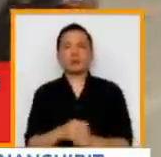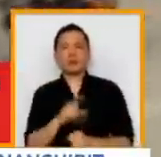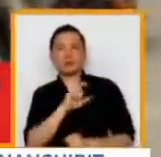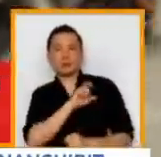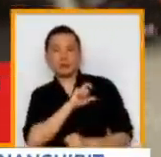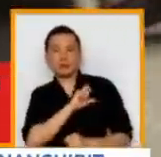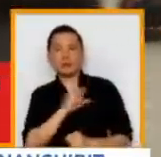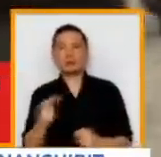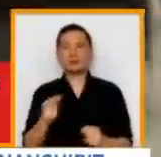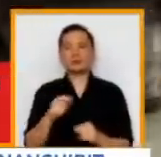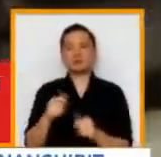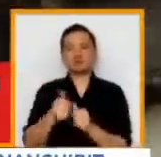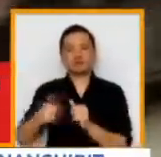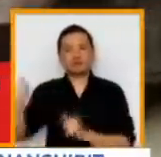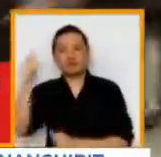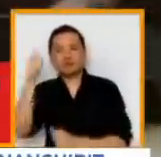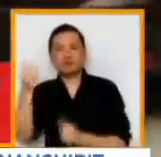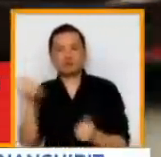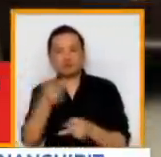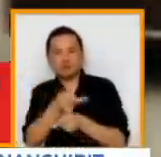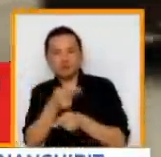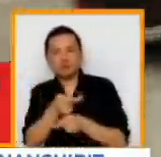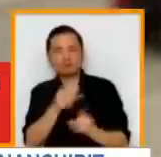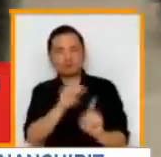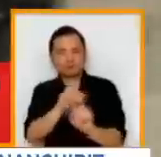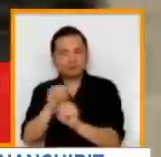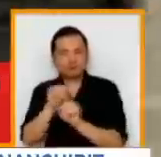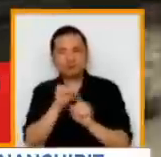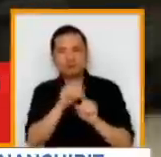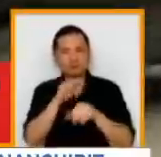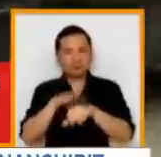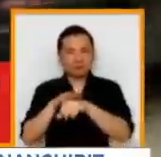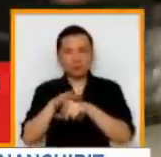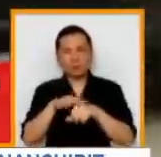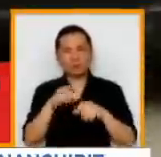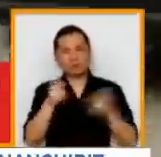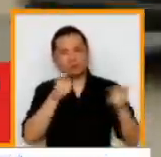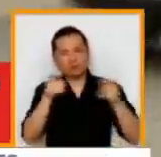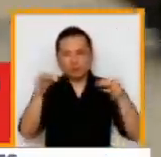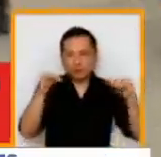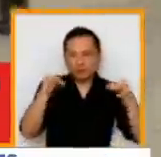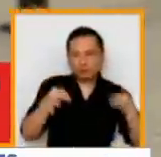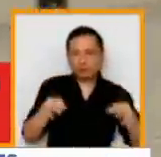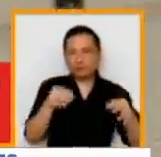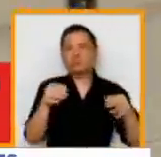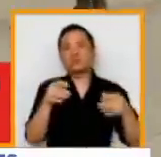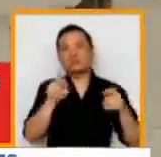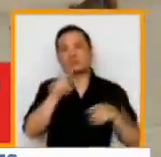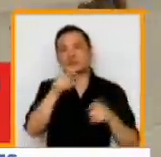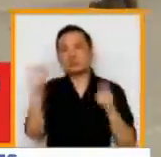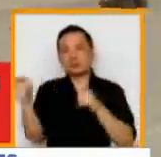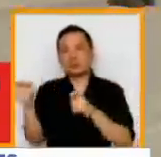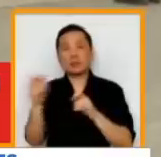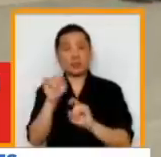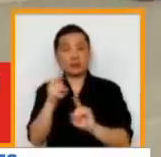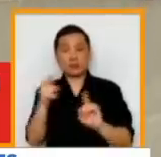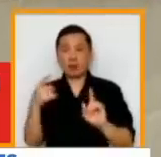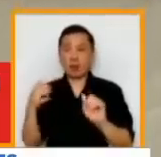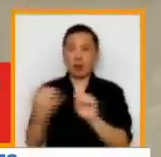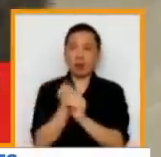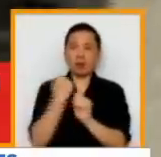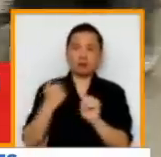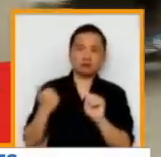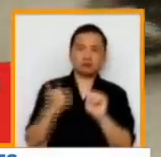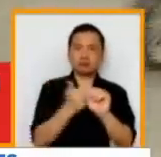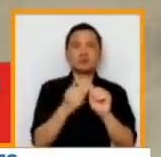nagpapaalala sa kanila. Kaya abiso doon sa mga kapuso natin ano, na magpaparehistro sa mga susunod na araw pa at hahabol sa voter registration deadline na i-check na